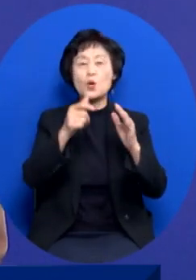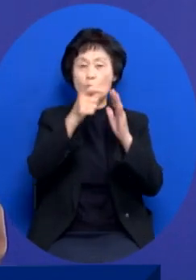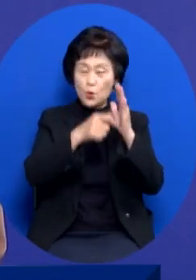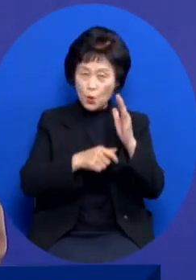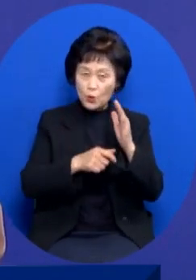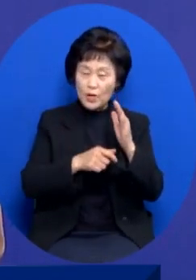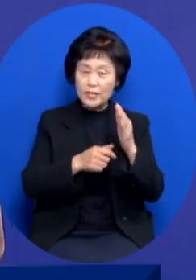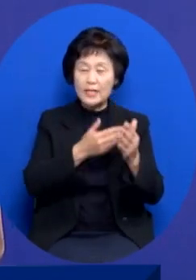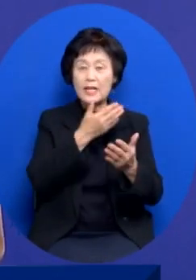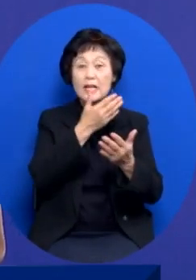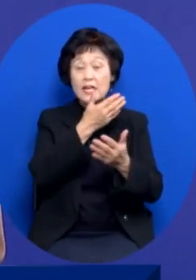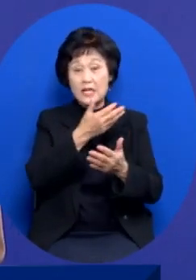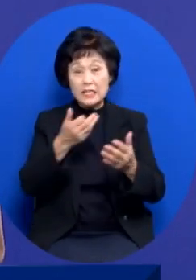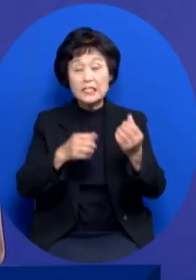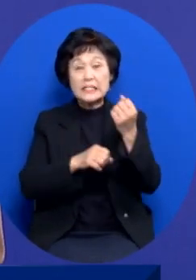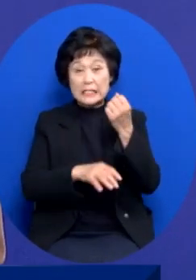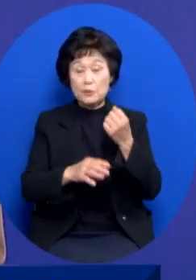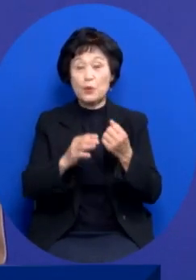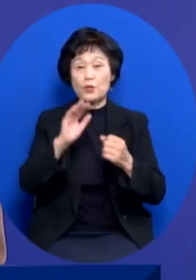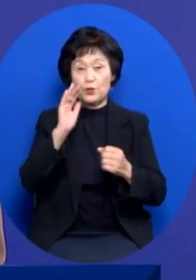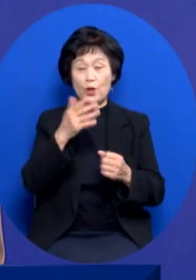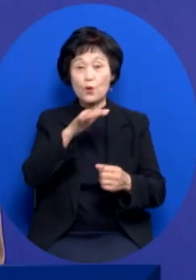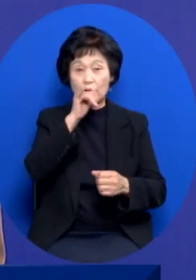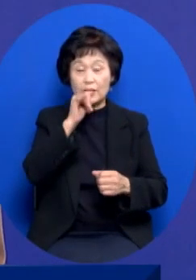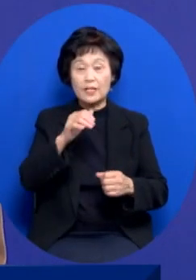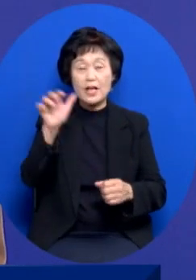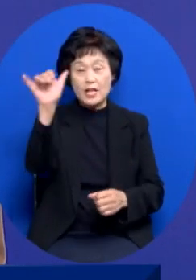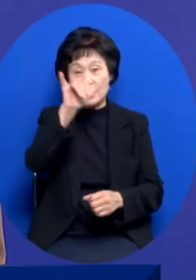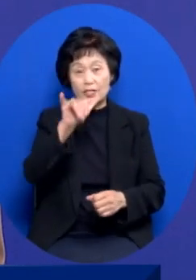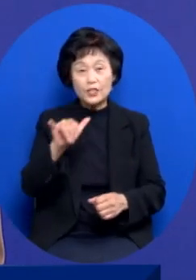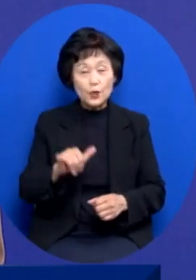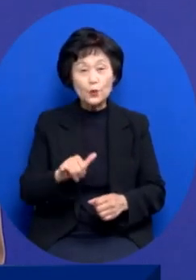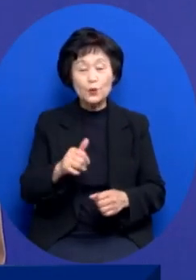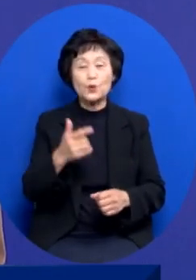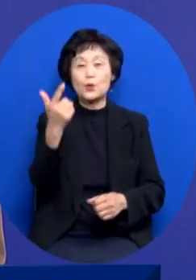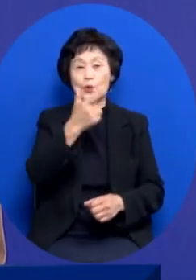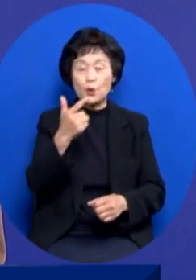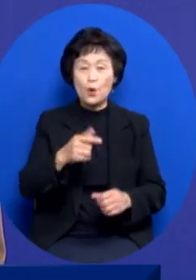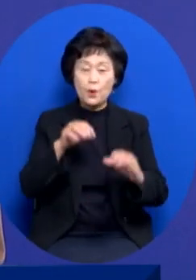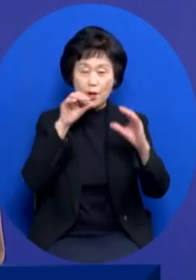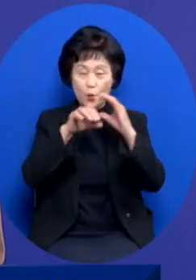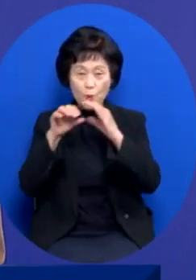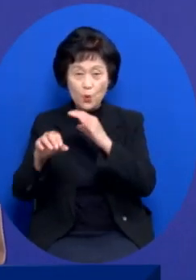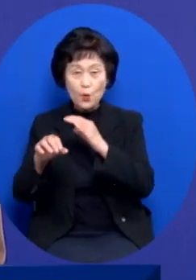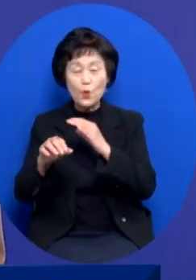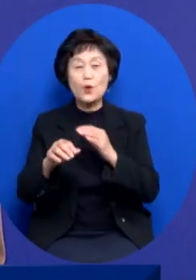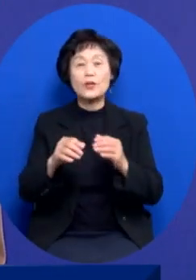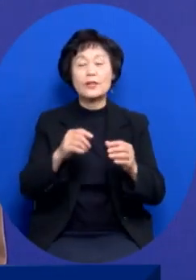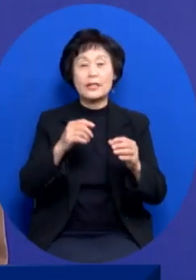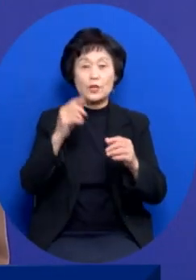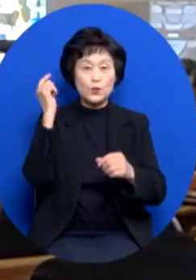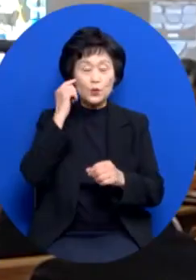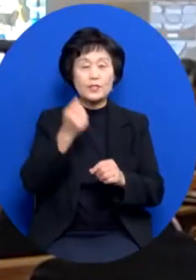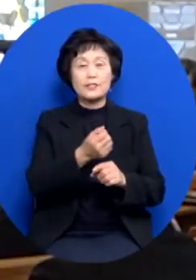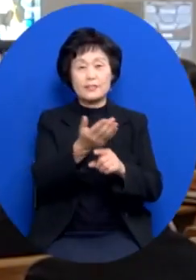있는데요. 대한예수교장로회 백석총회가 전국 노회 순방에 나섰습니다. 이현지 기자가 전해드립니다.